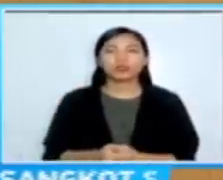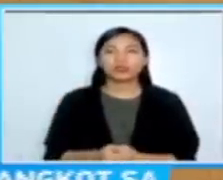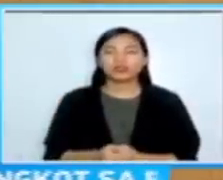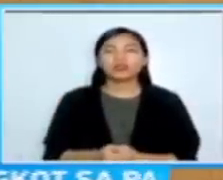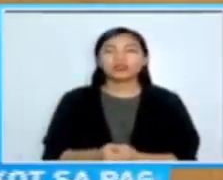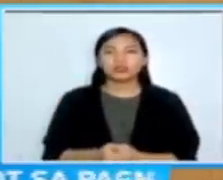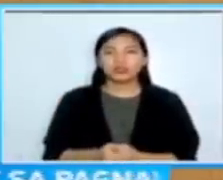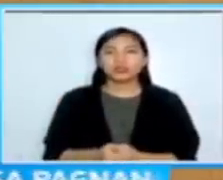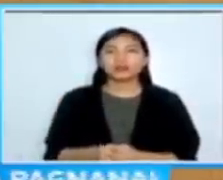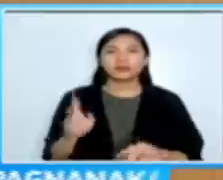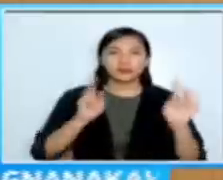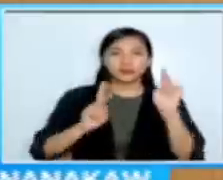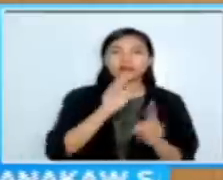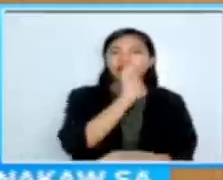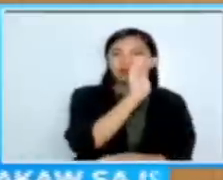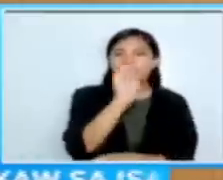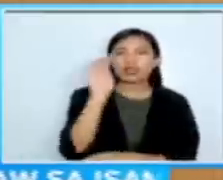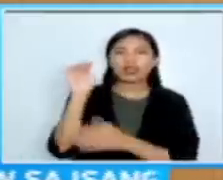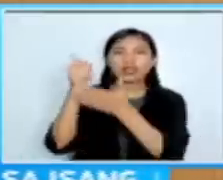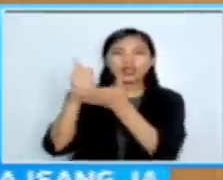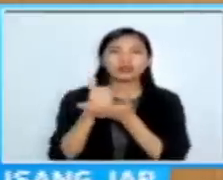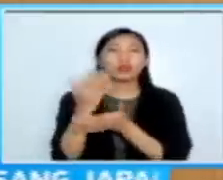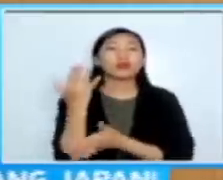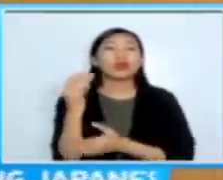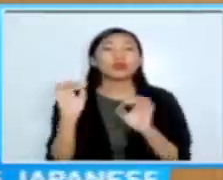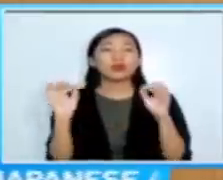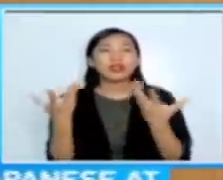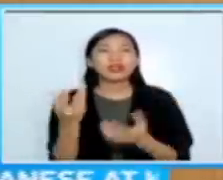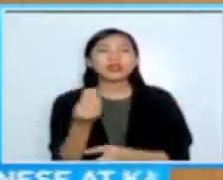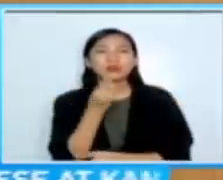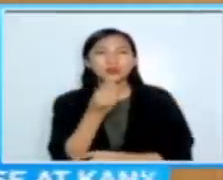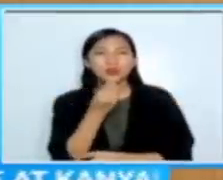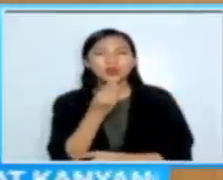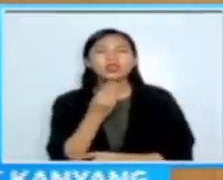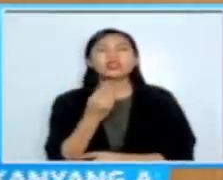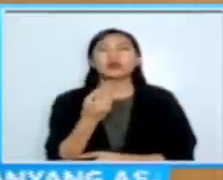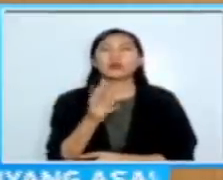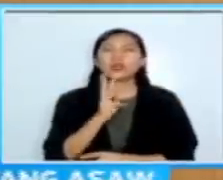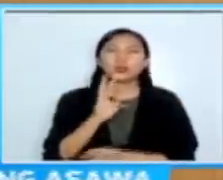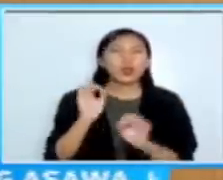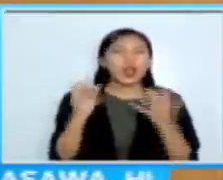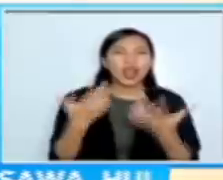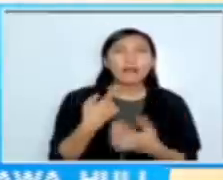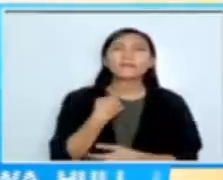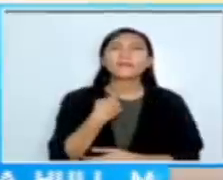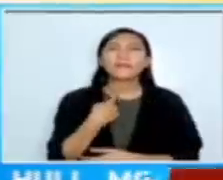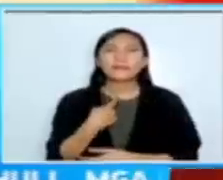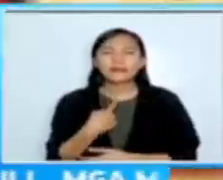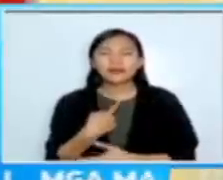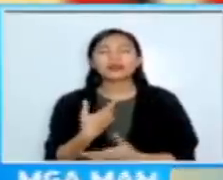sinalantaroong wala na raw makain at uhaw na uhaw. Balitang hatid ni Ian Cruz.